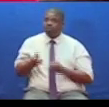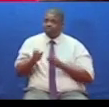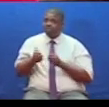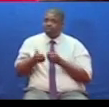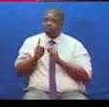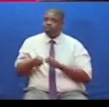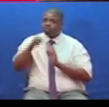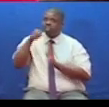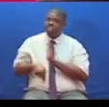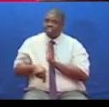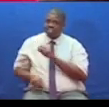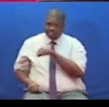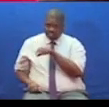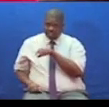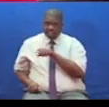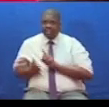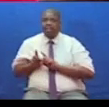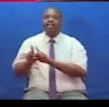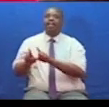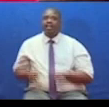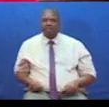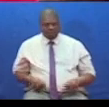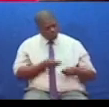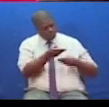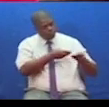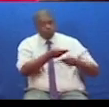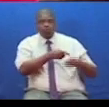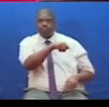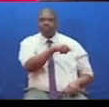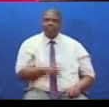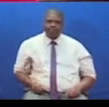iko chini na inaendana na uchumi.